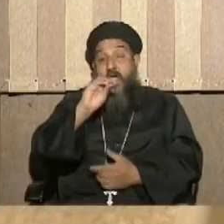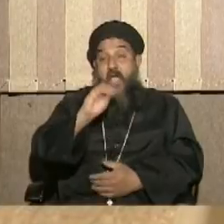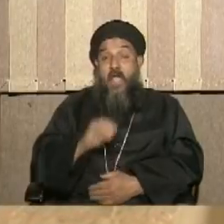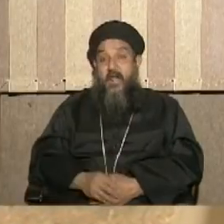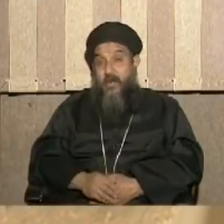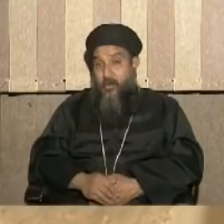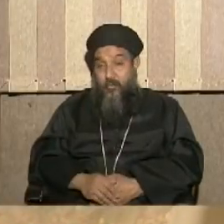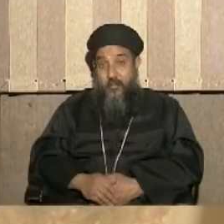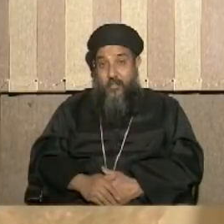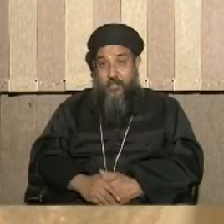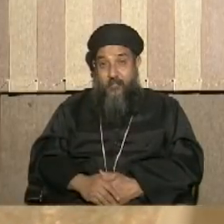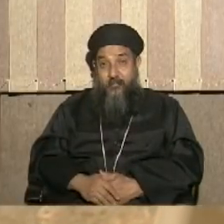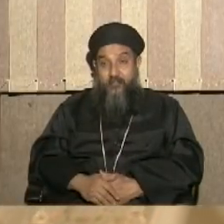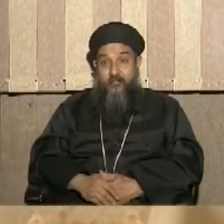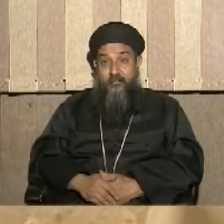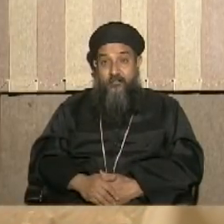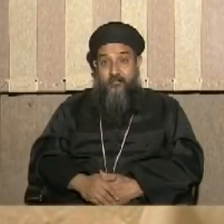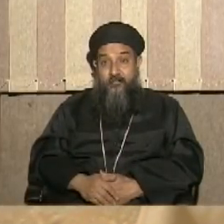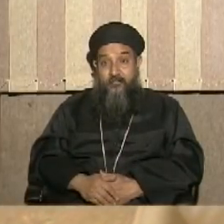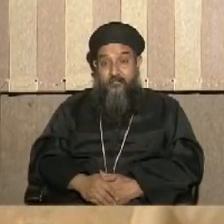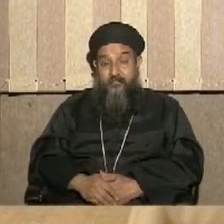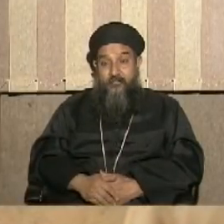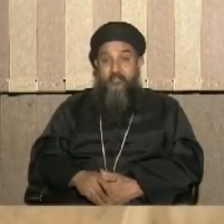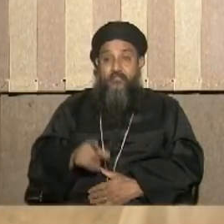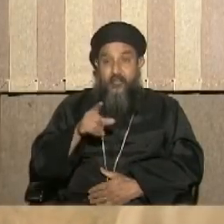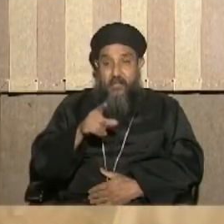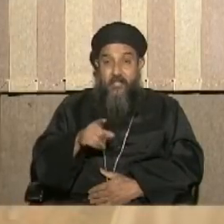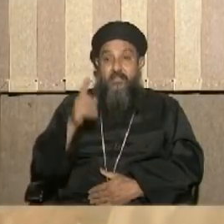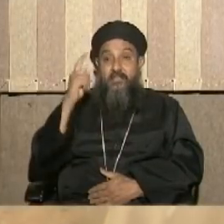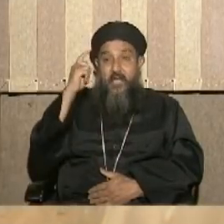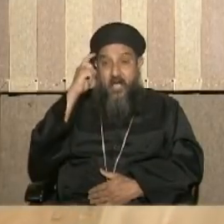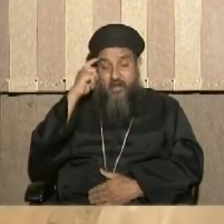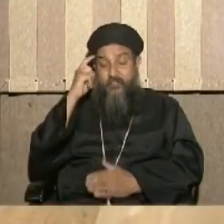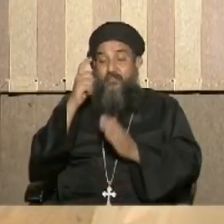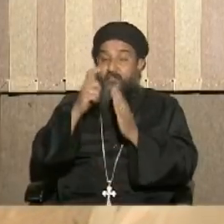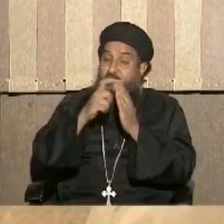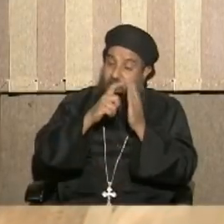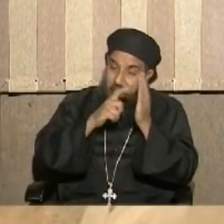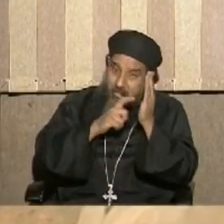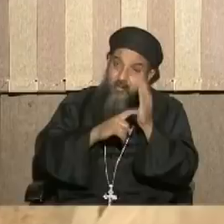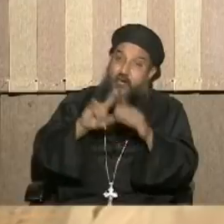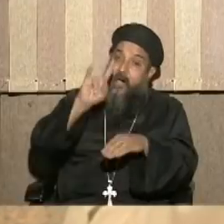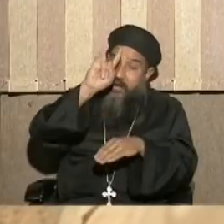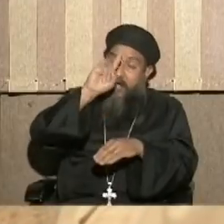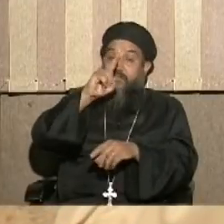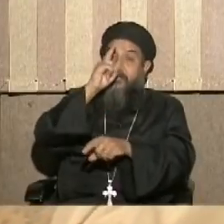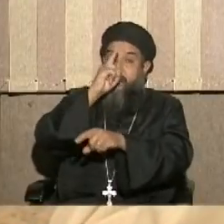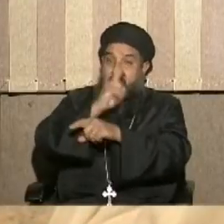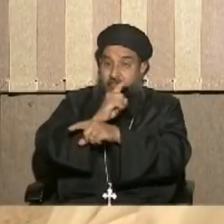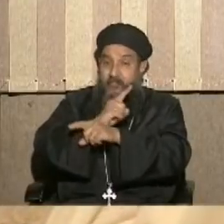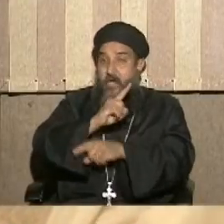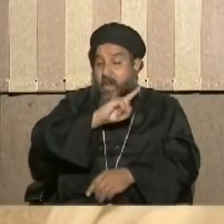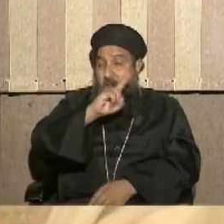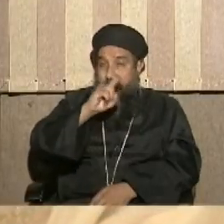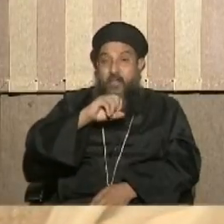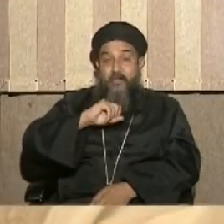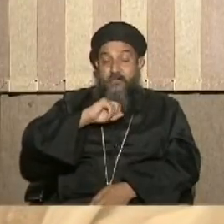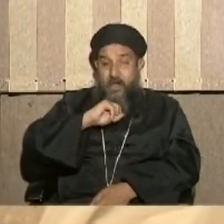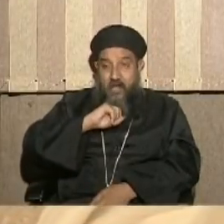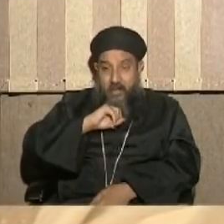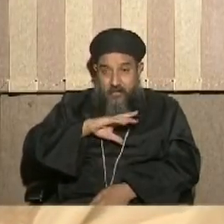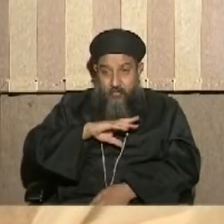فرد رب المجد وقال له أنت تعرف الوصايا: لا